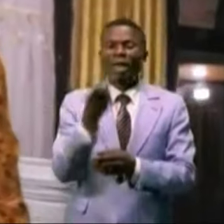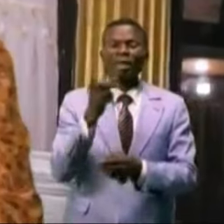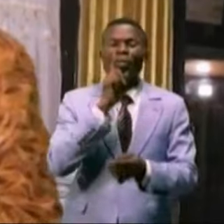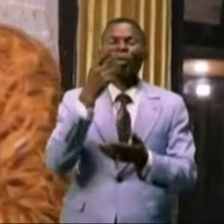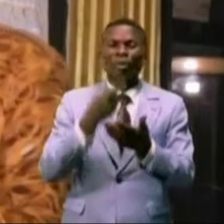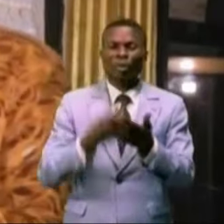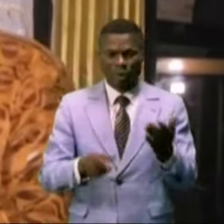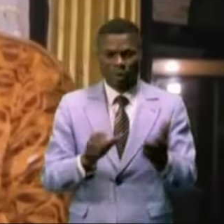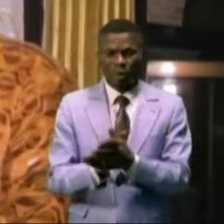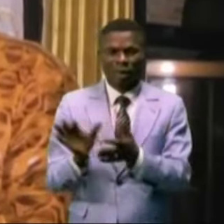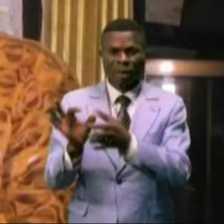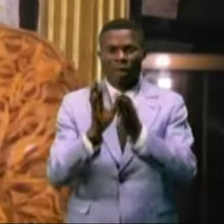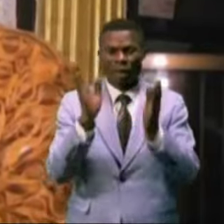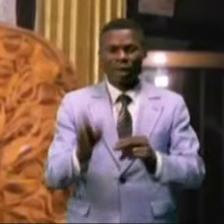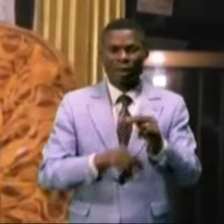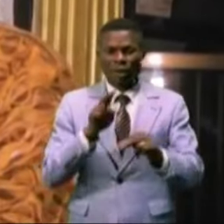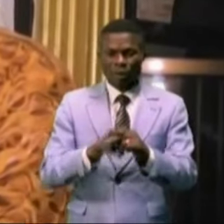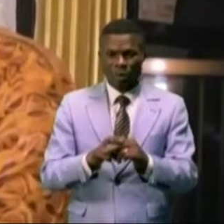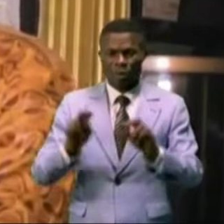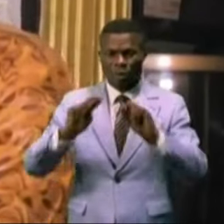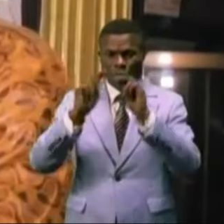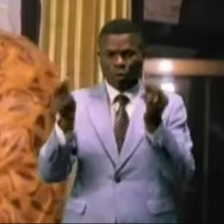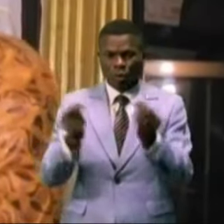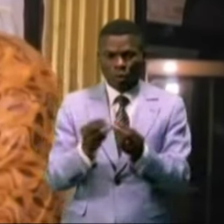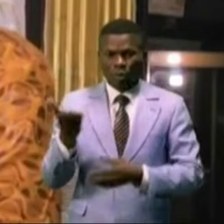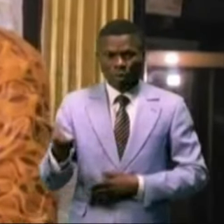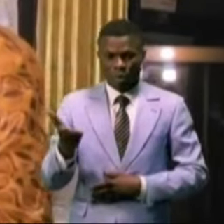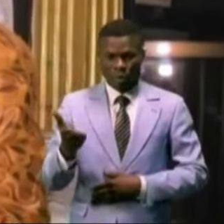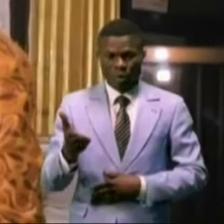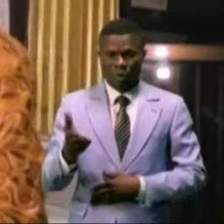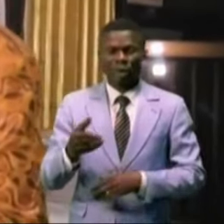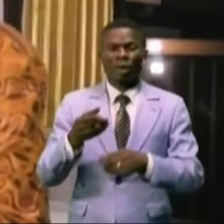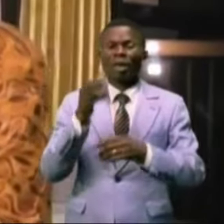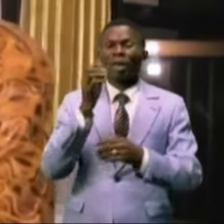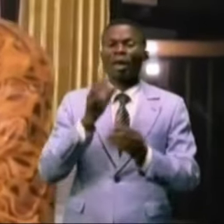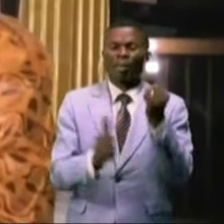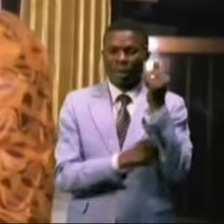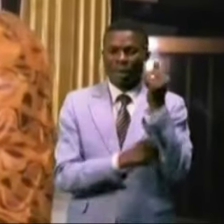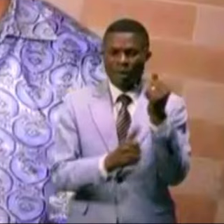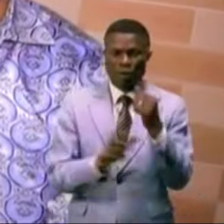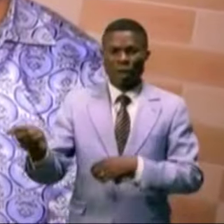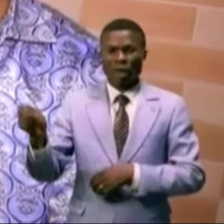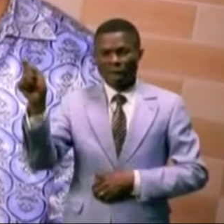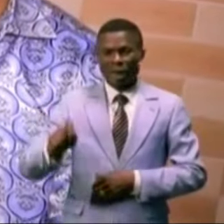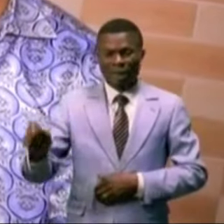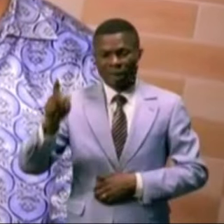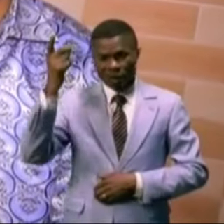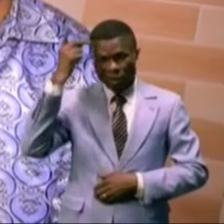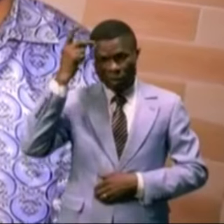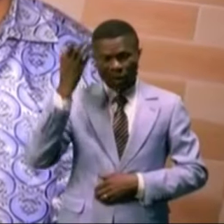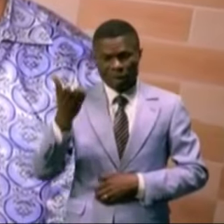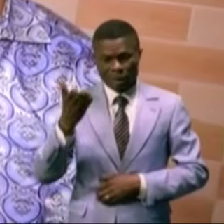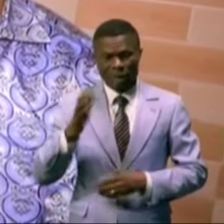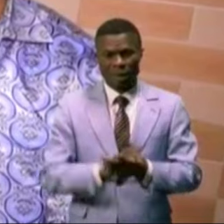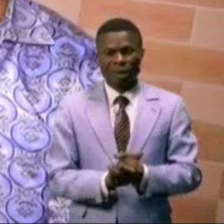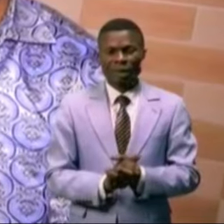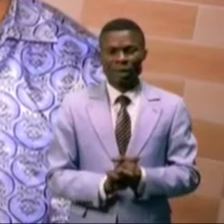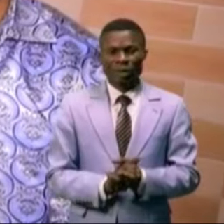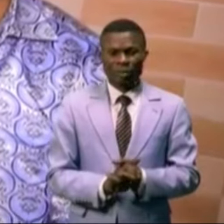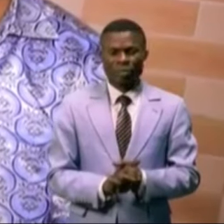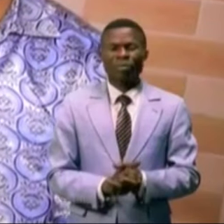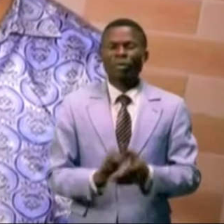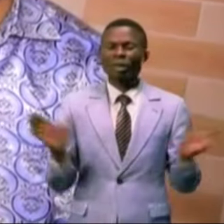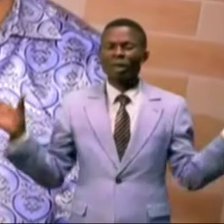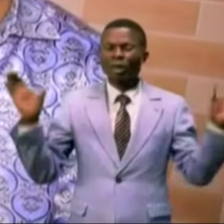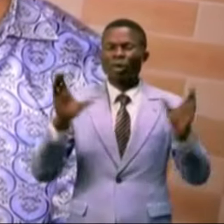les coordonnateurs nationaux de la structure qui regroupe les ressortissants de ces territoires de Kinshasa, Ambroise Tshifuanka, a mobilisé